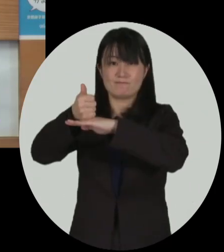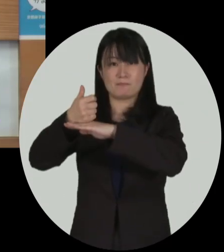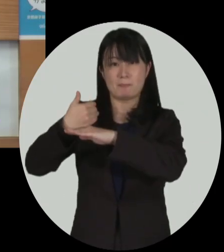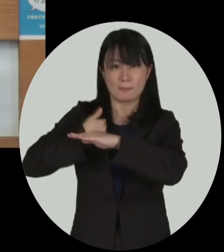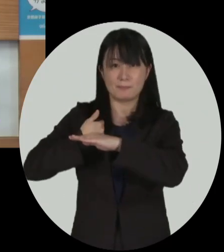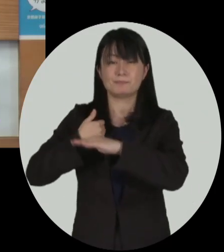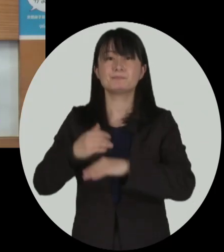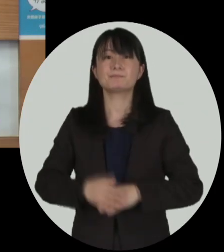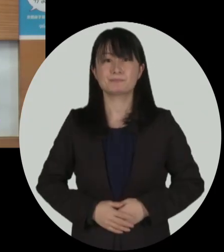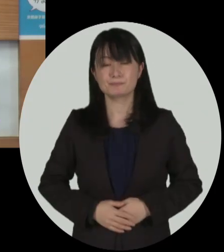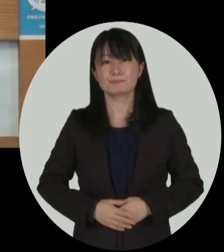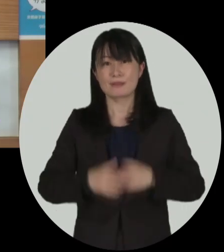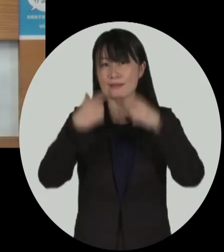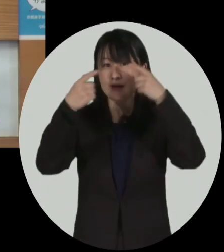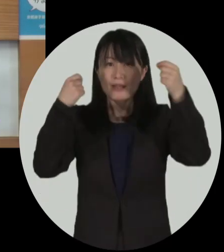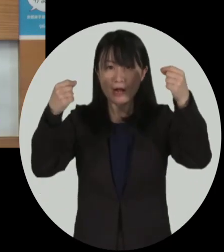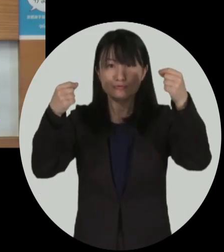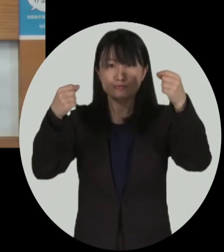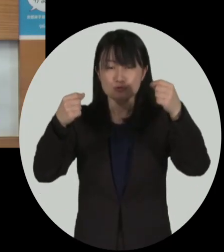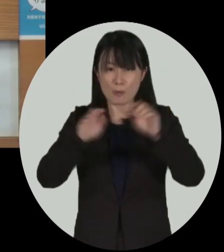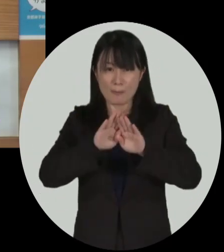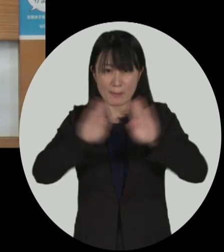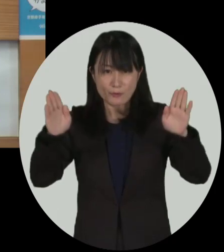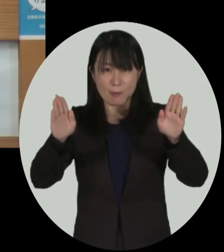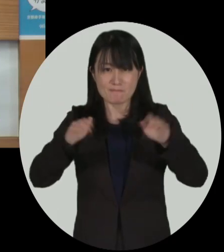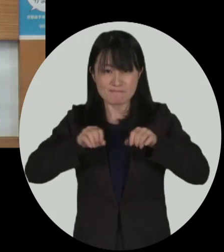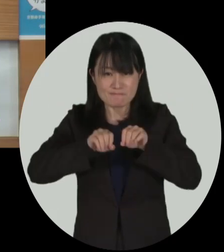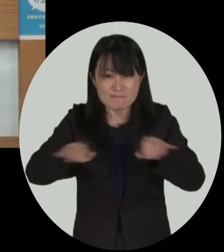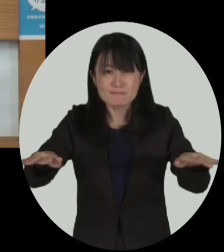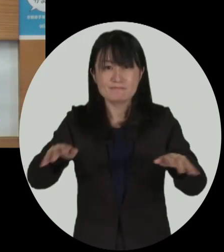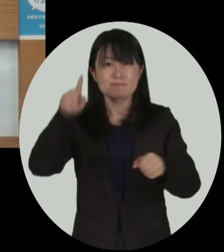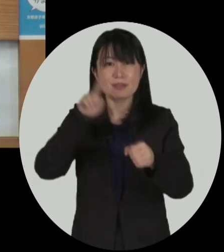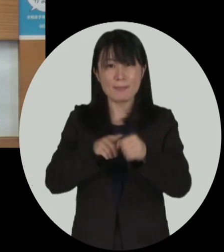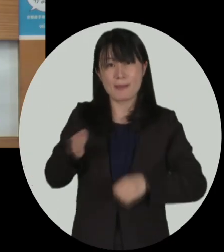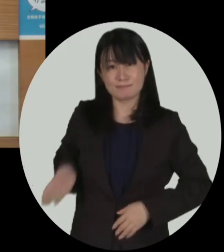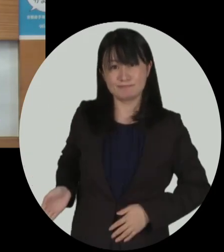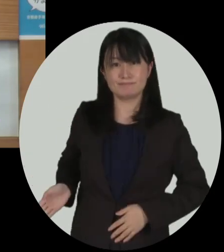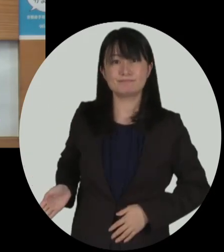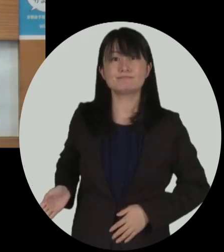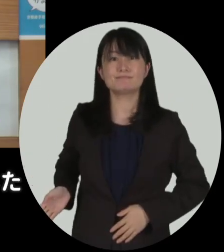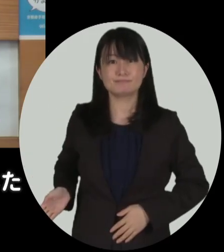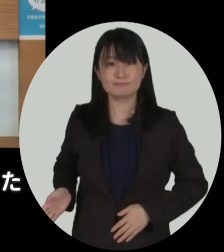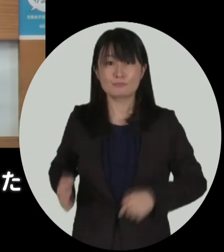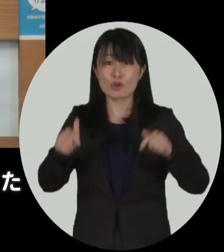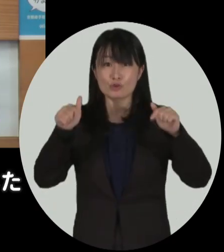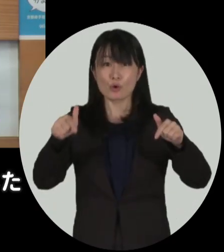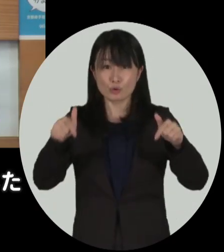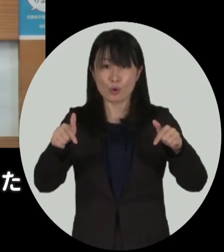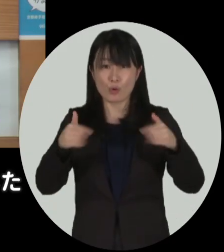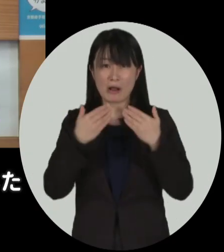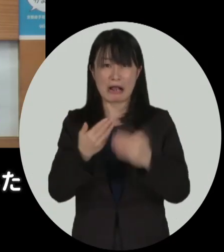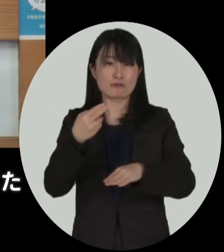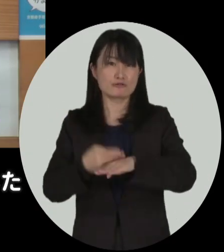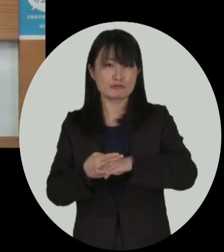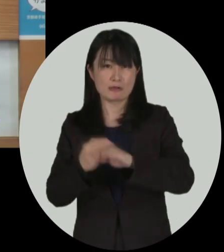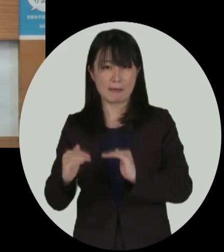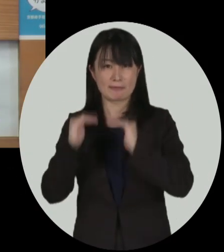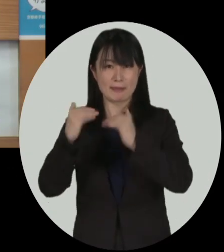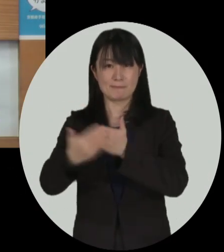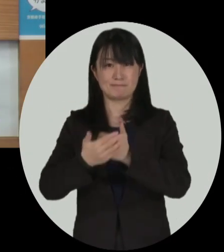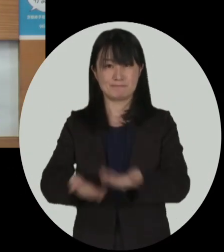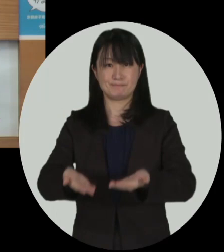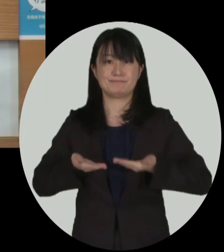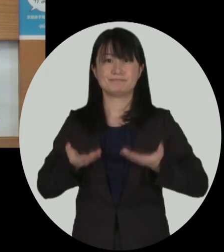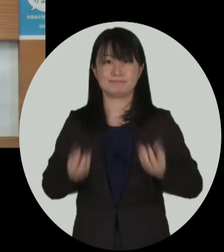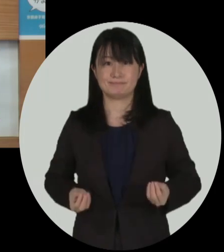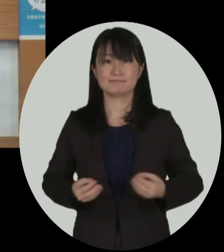社会に開く窓と位置づけるウィンドウ構想など京都の学術界の発展にも寄与されました。5人目は